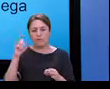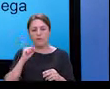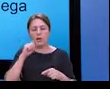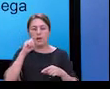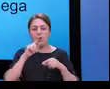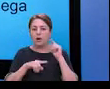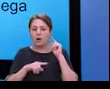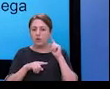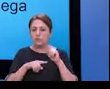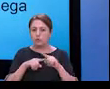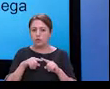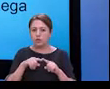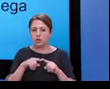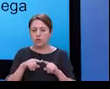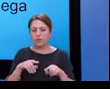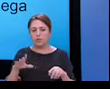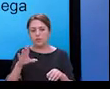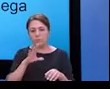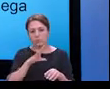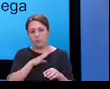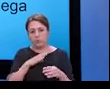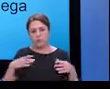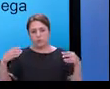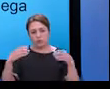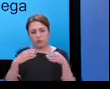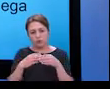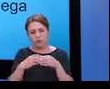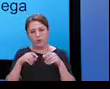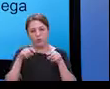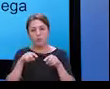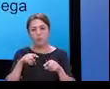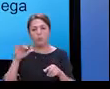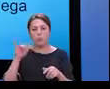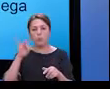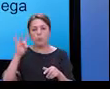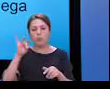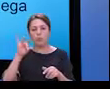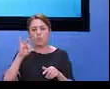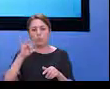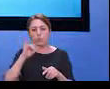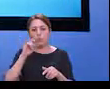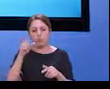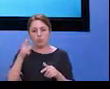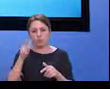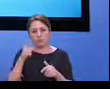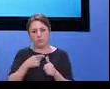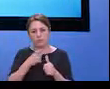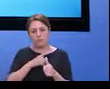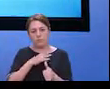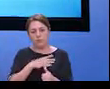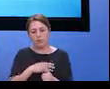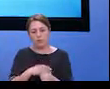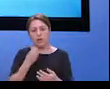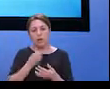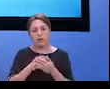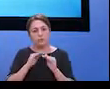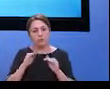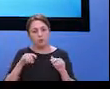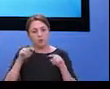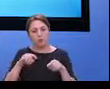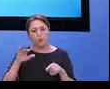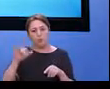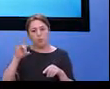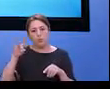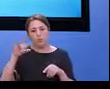qarindoshlar bo'lgan jamoa bu urug' deyilgan ekan. Aziz o'quvchilar, aynan ma